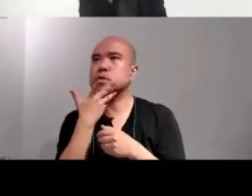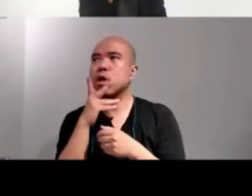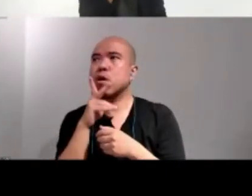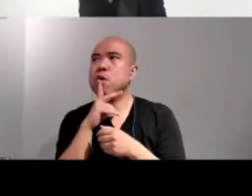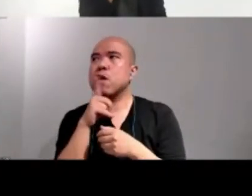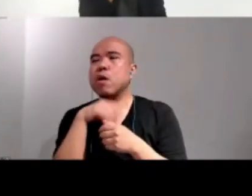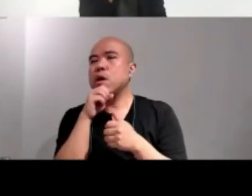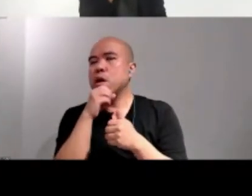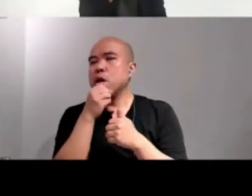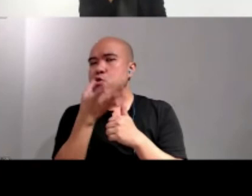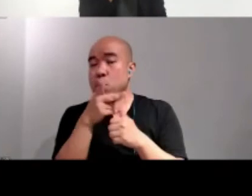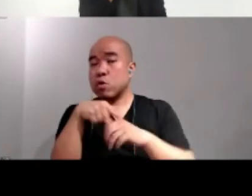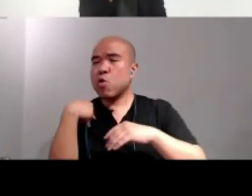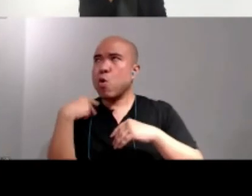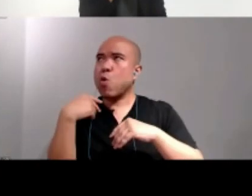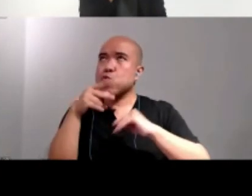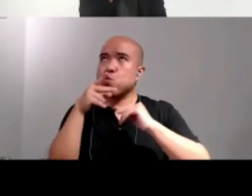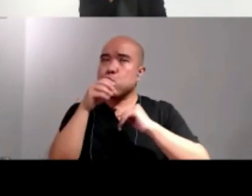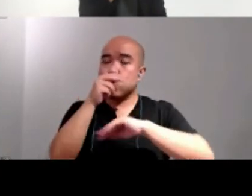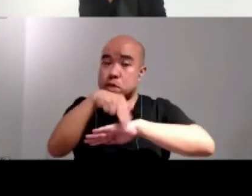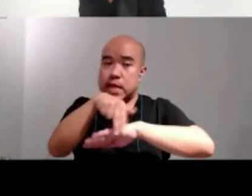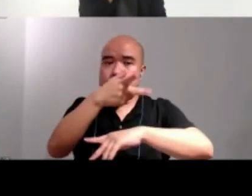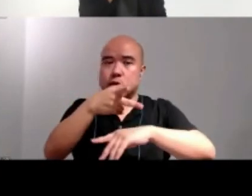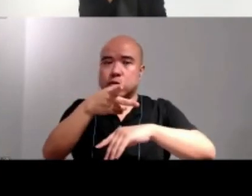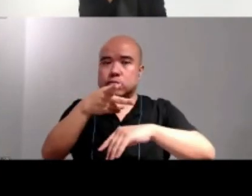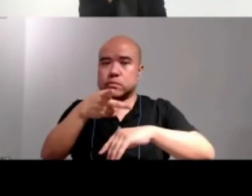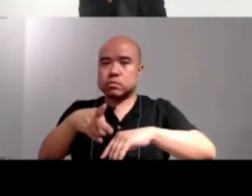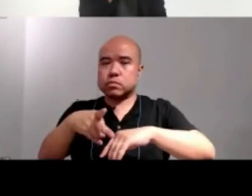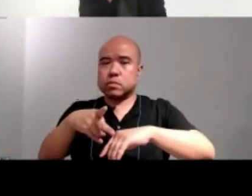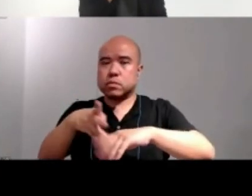成為一個 social 嘅一個 social resources 一個資源，